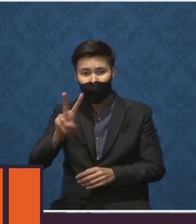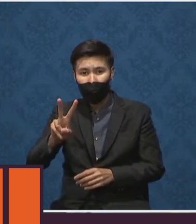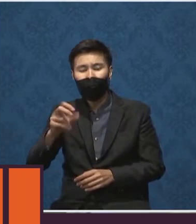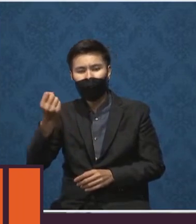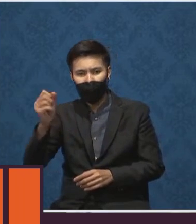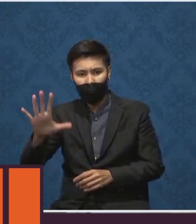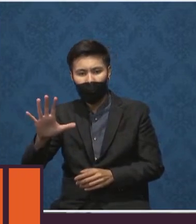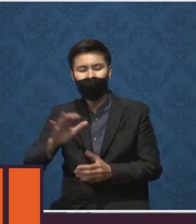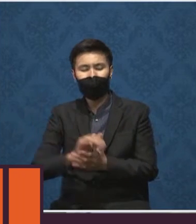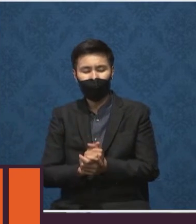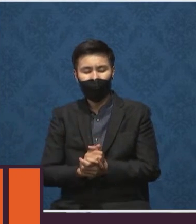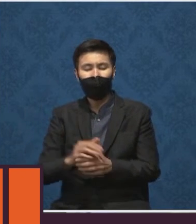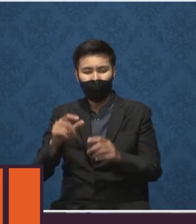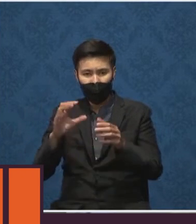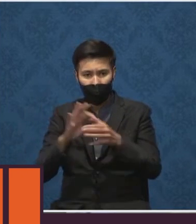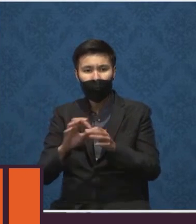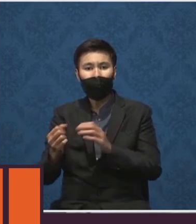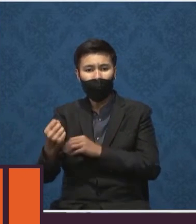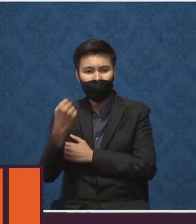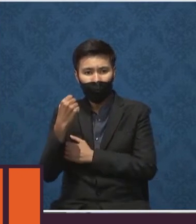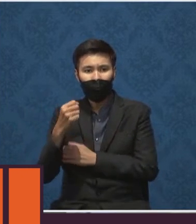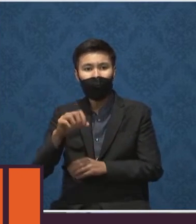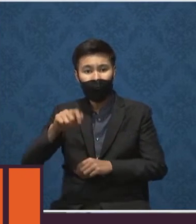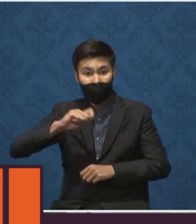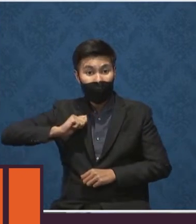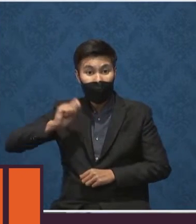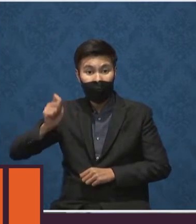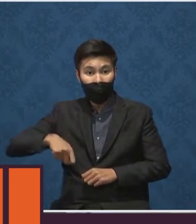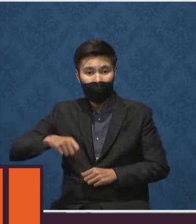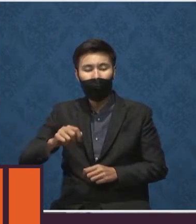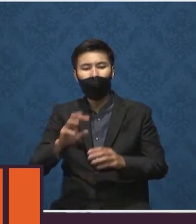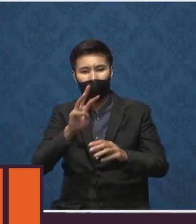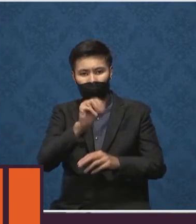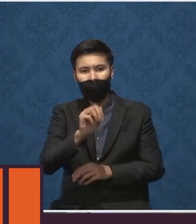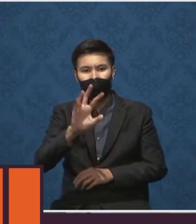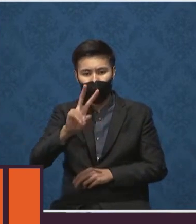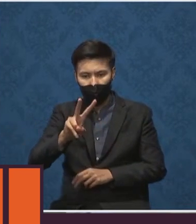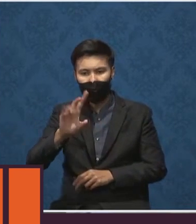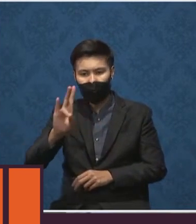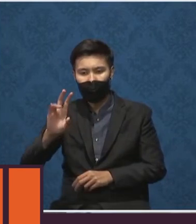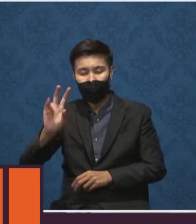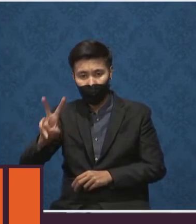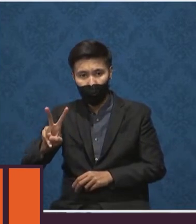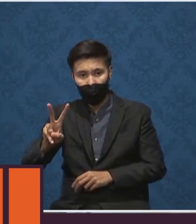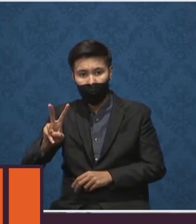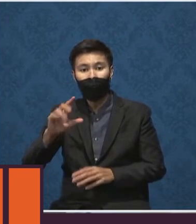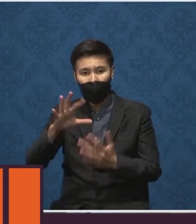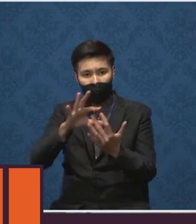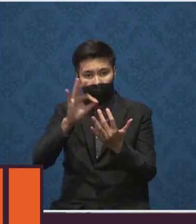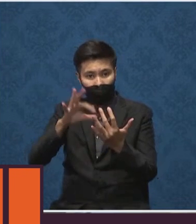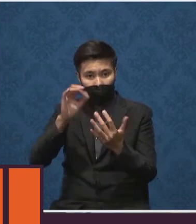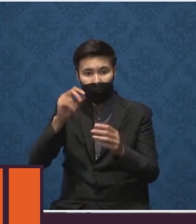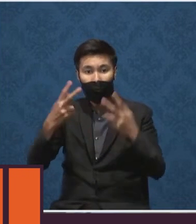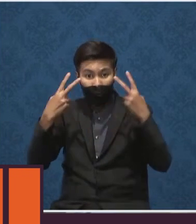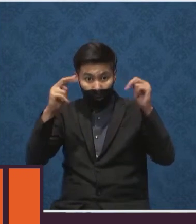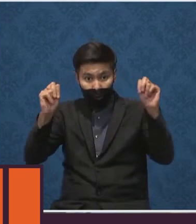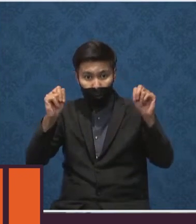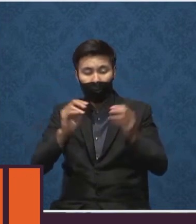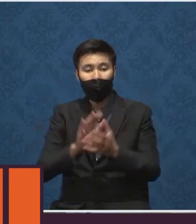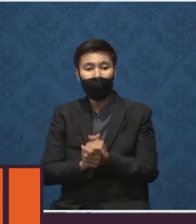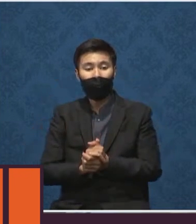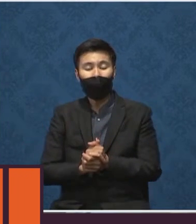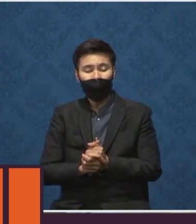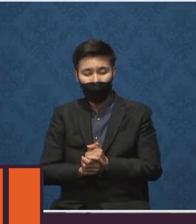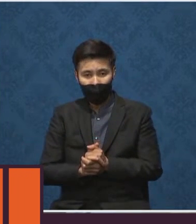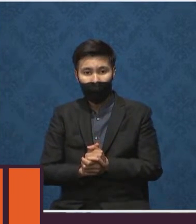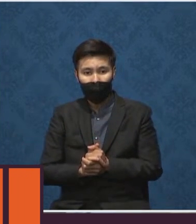ักเมืองหอวอำนาจศ. แลองคกอสระซไมเกี่ยวอะไรเลยกับมาตรา 272นการใหอนาศ.นกเลือกนายกแตป็ที่ 2ก็คอกจคามเข้ใ